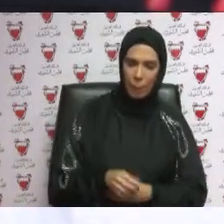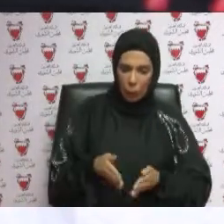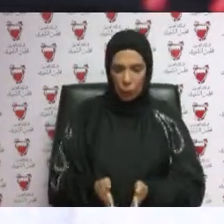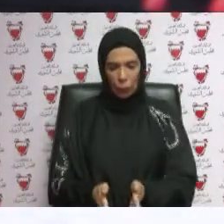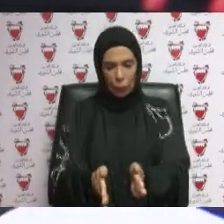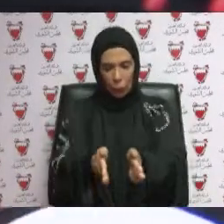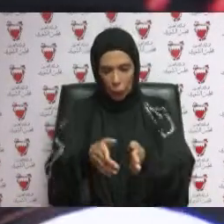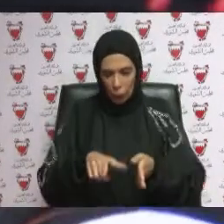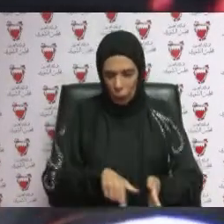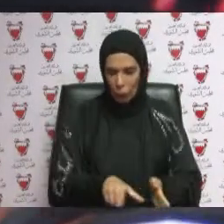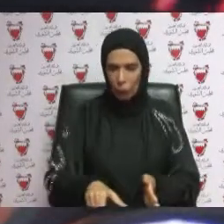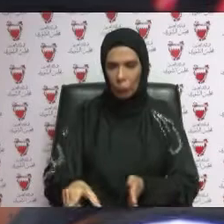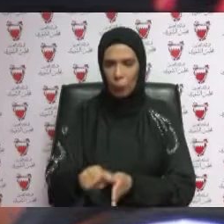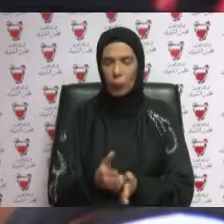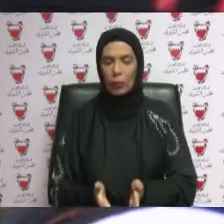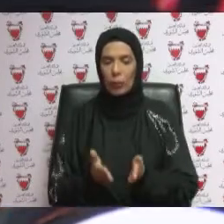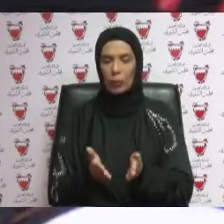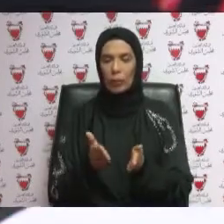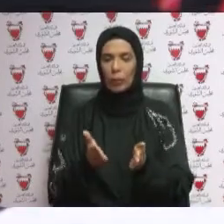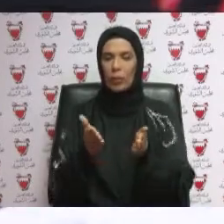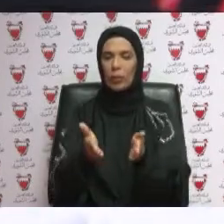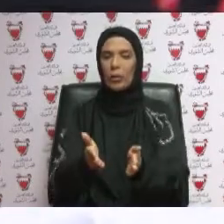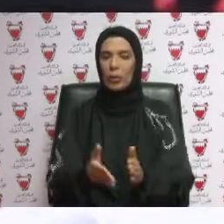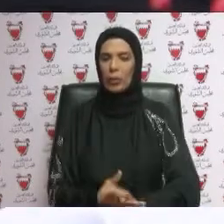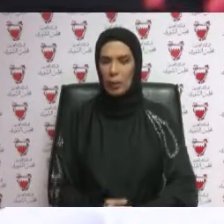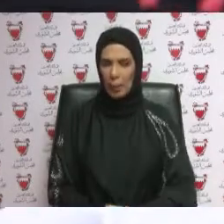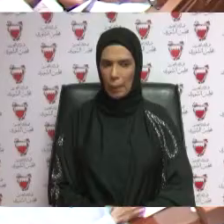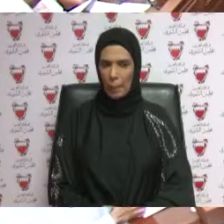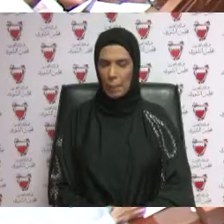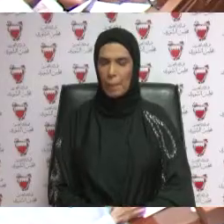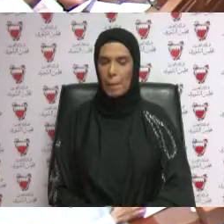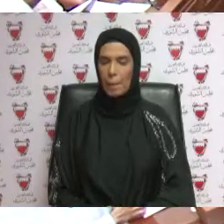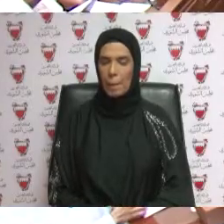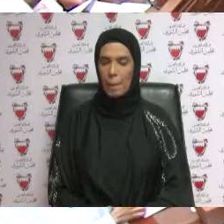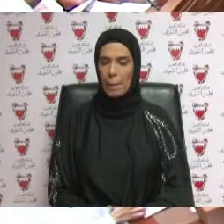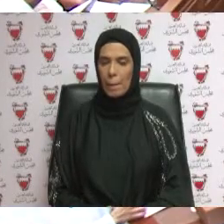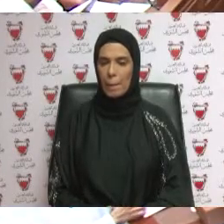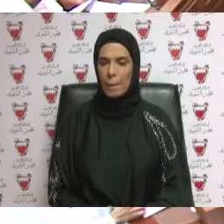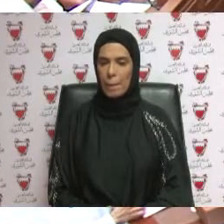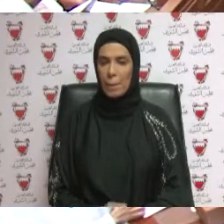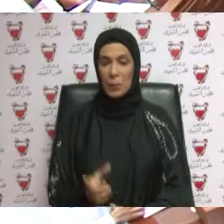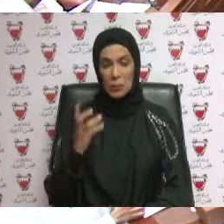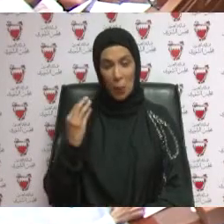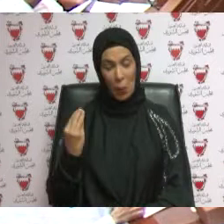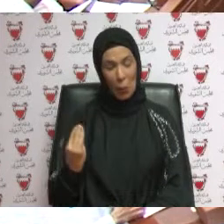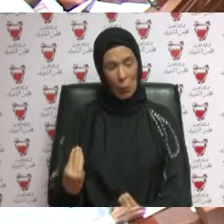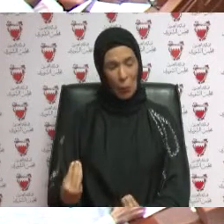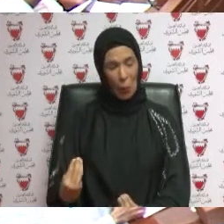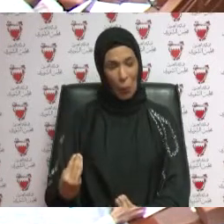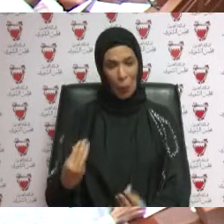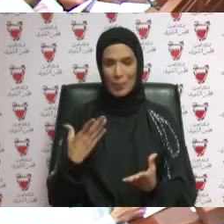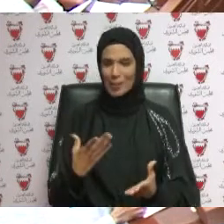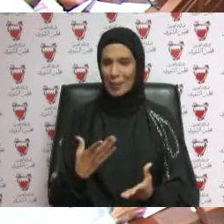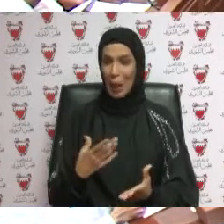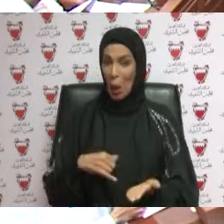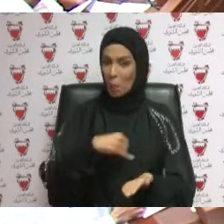المائية ومرور القوارب بين المدن سوف يضفي جمال على هذه المدن. وأنا أعتقد